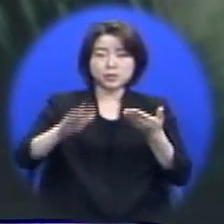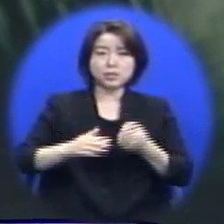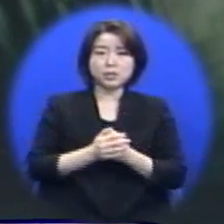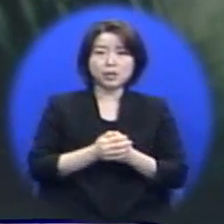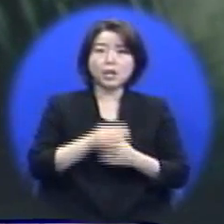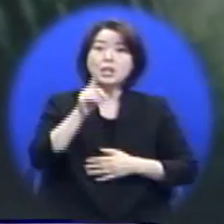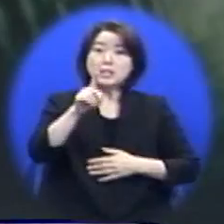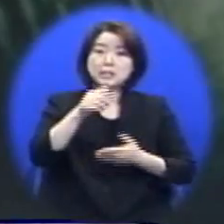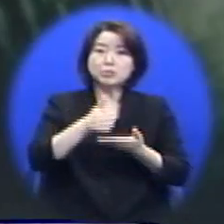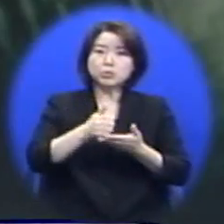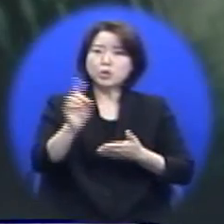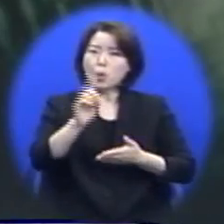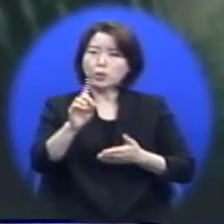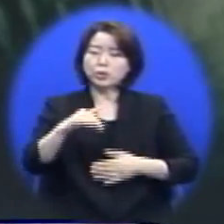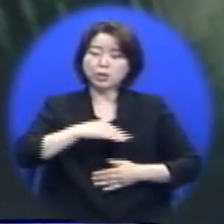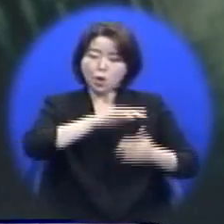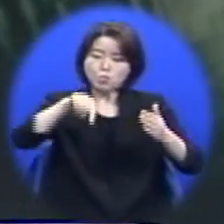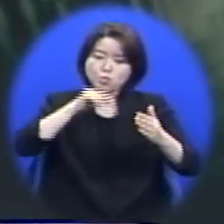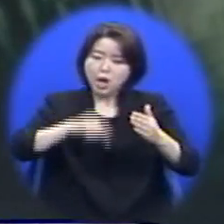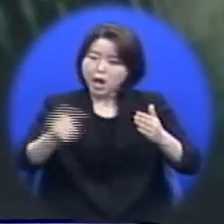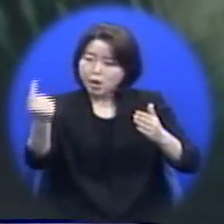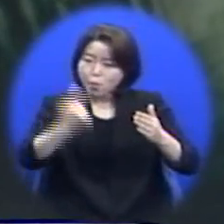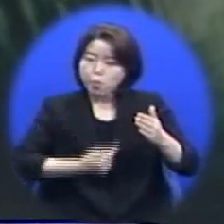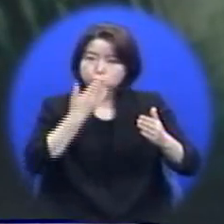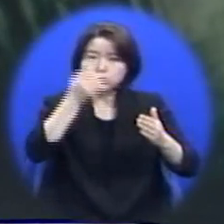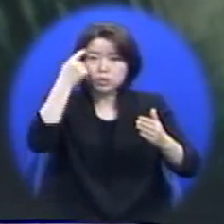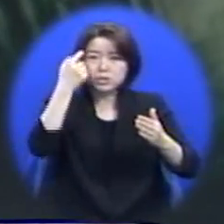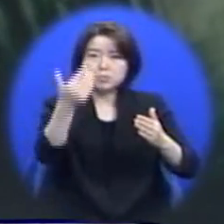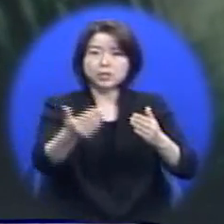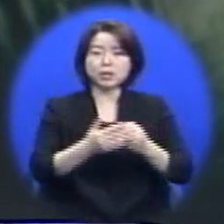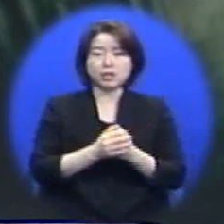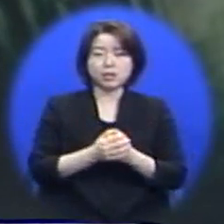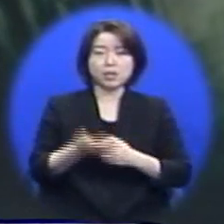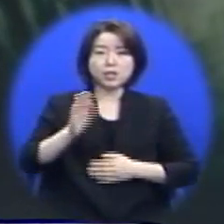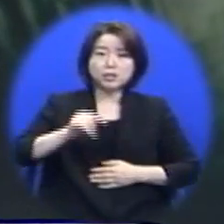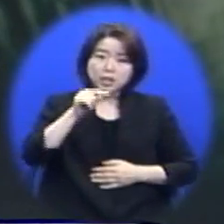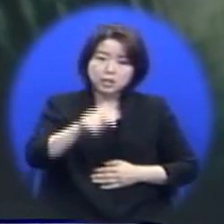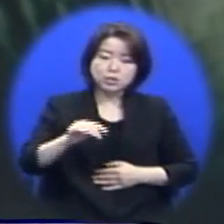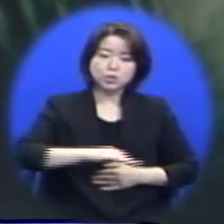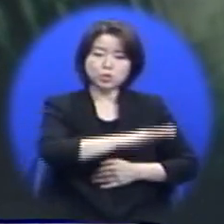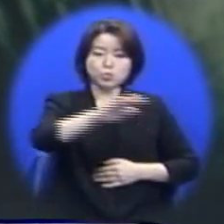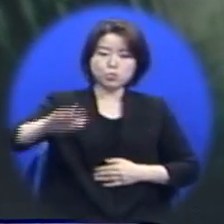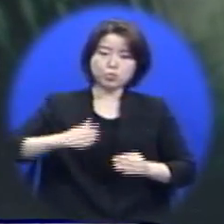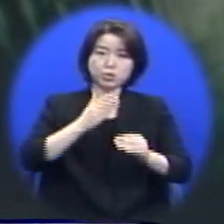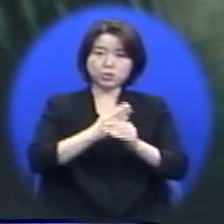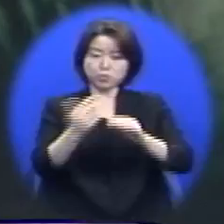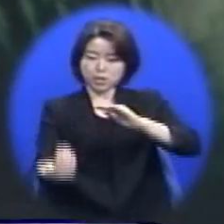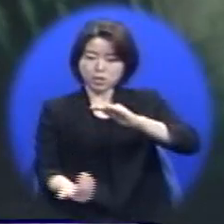어찌 우리 안에 오실 수 있어요? 그런데 이것이 우리 가운데 이루어졌어요.